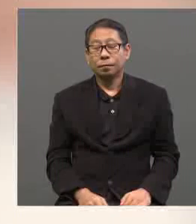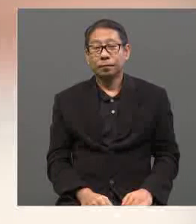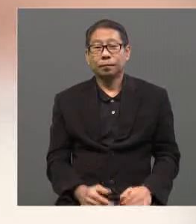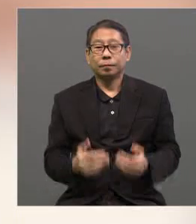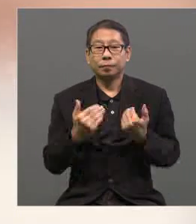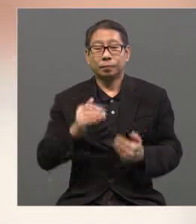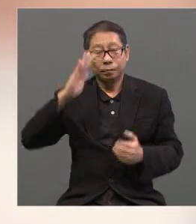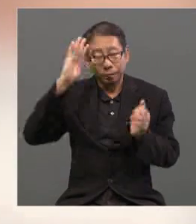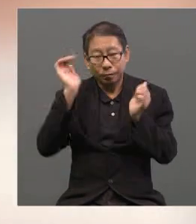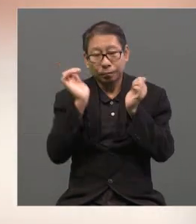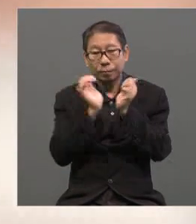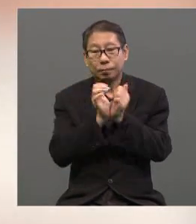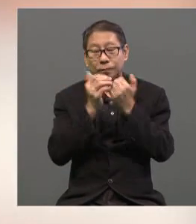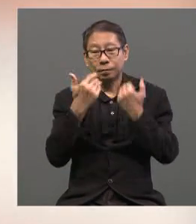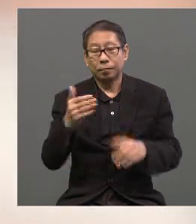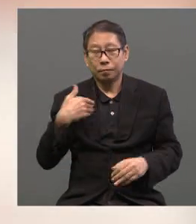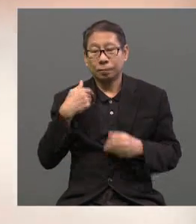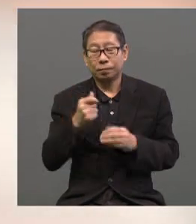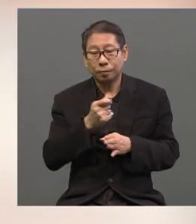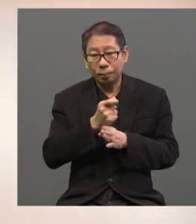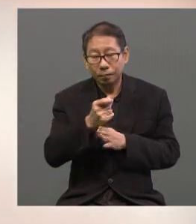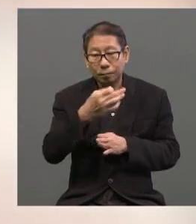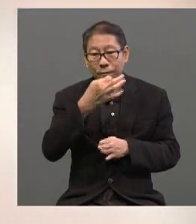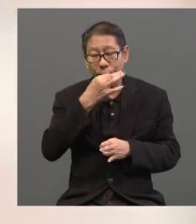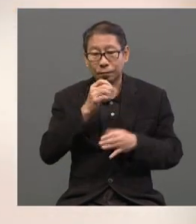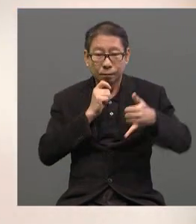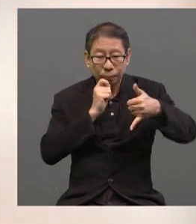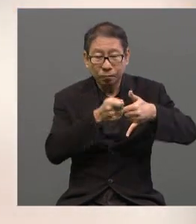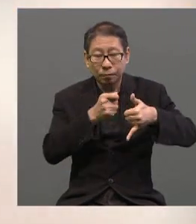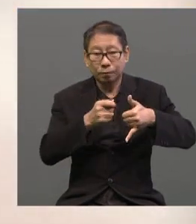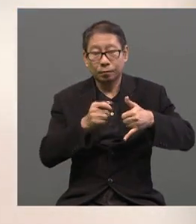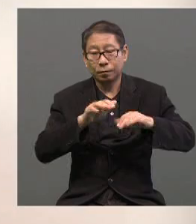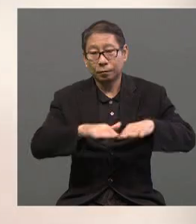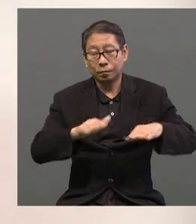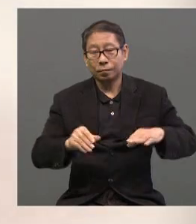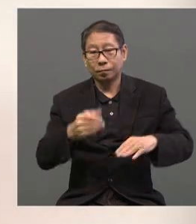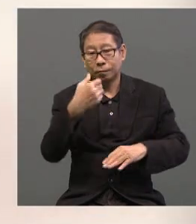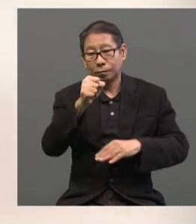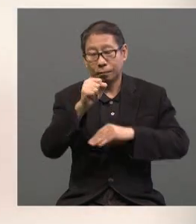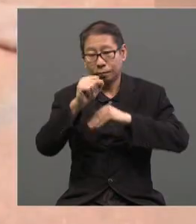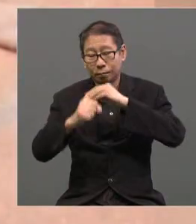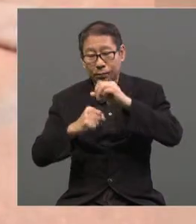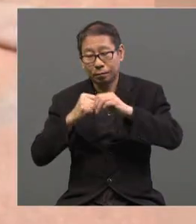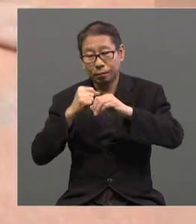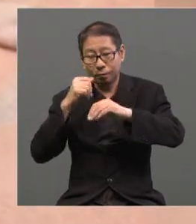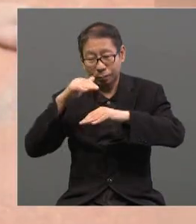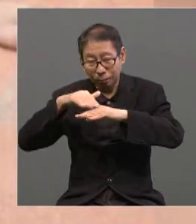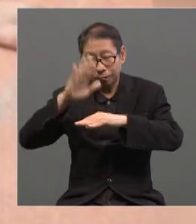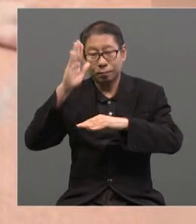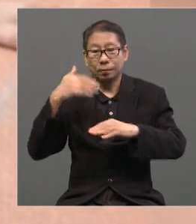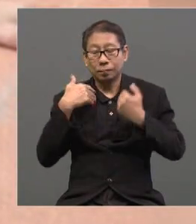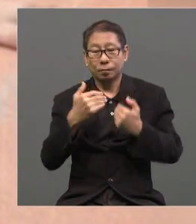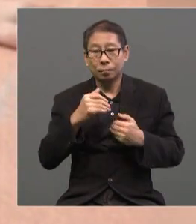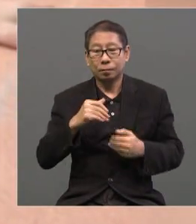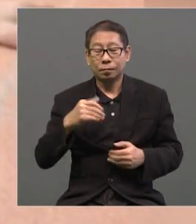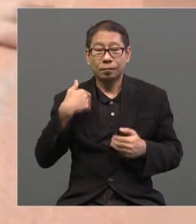่ทางนี้ครับตำรวจพร้อมกับสหวิชาชีพนะครับได้ร่วมสอบปากคำเด็กเพิ่มเติมอีกกว่า10คนรวมถึงผู้ช่วยพี่เลี้ยงที่มีส่วนกระทำความผิดด้ว